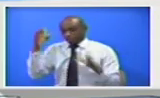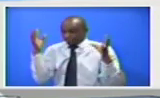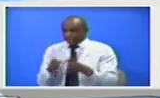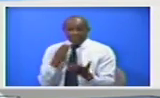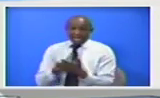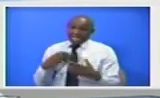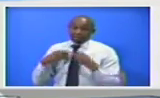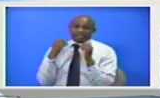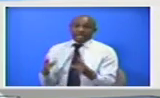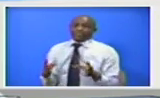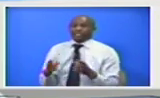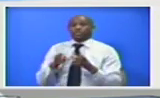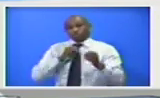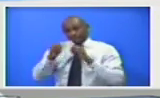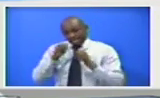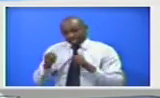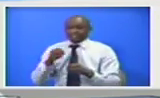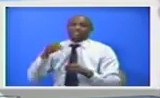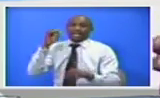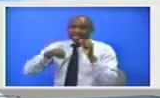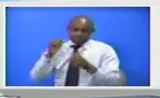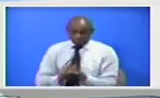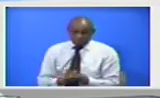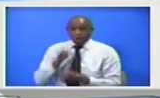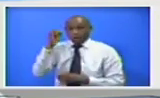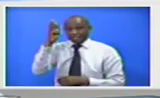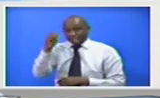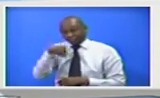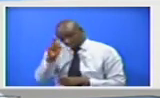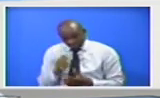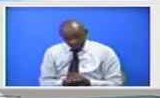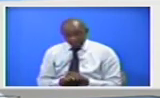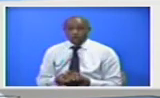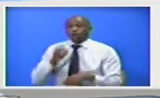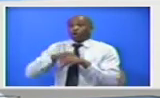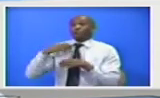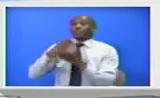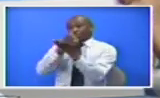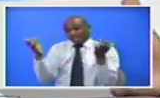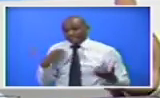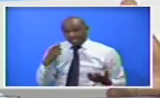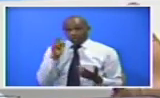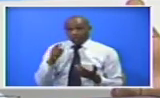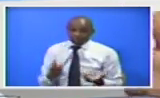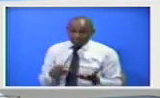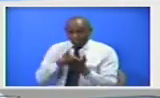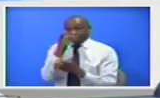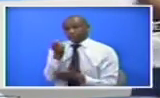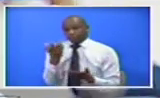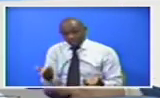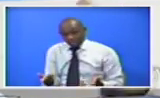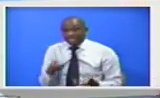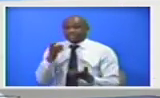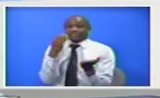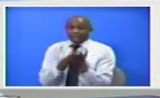kifedha ya kusimamia uchaguzi. Sasa unakuta kama ODM wanaita wale wagombezi wanawaambia mlipe pesa fulani, alafu hiyo